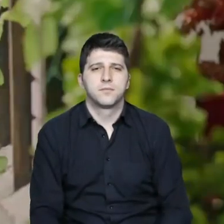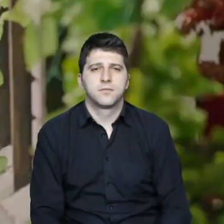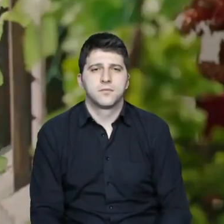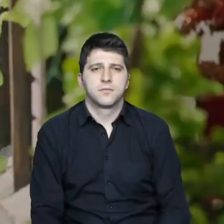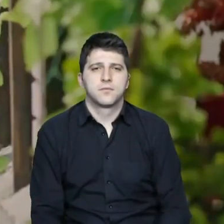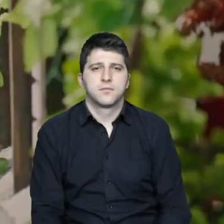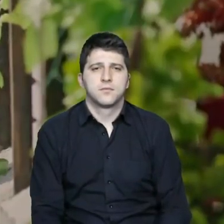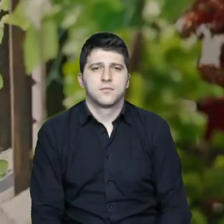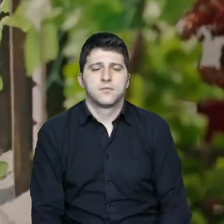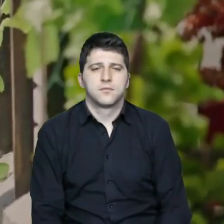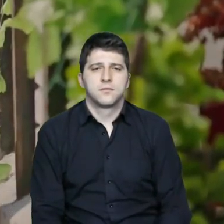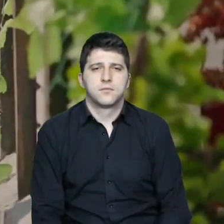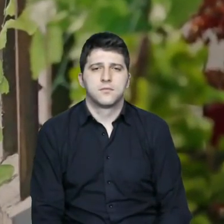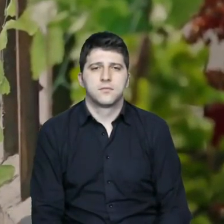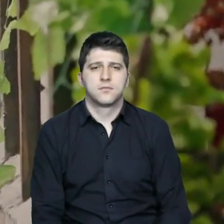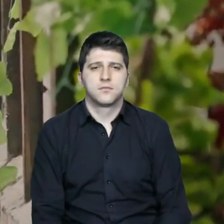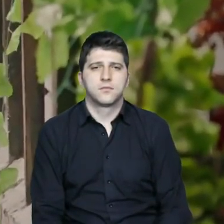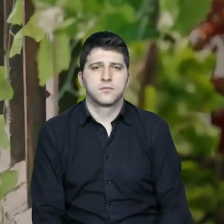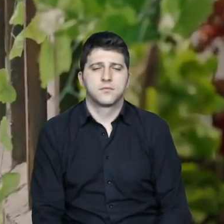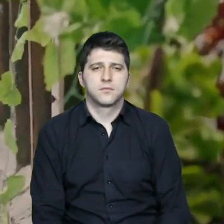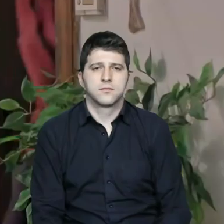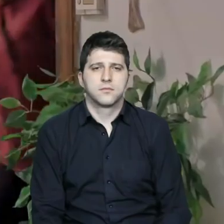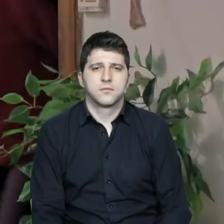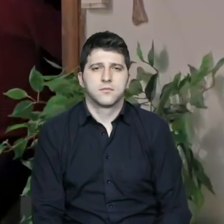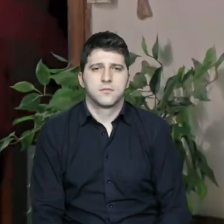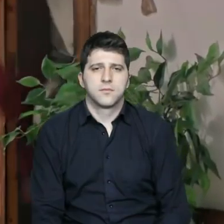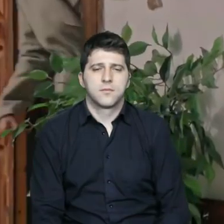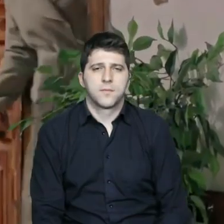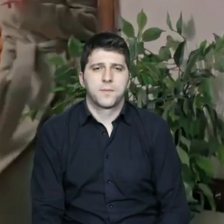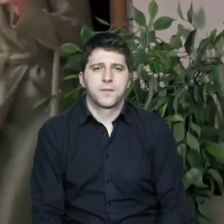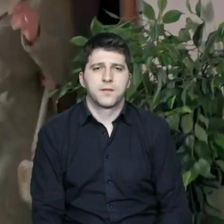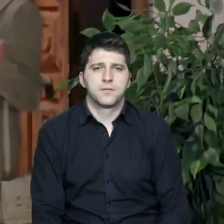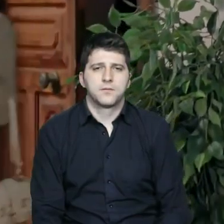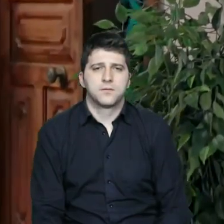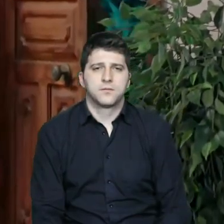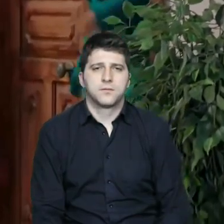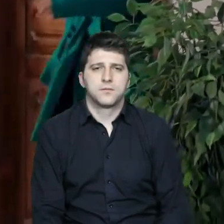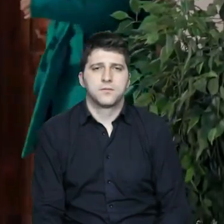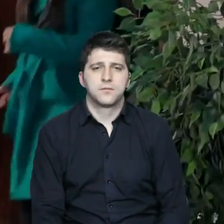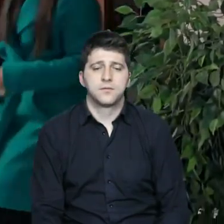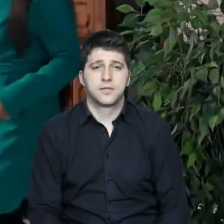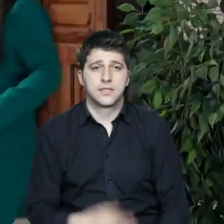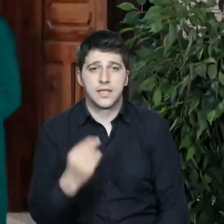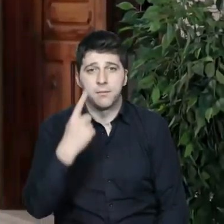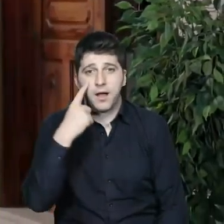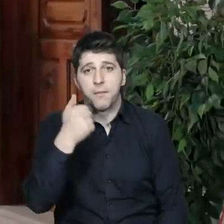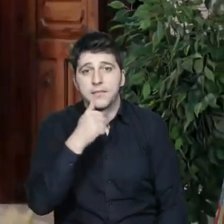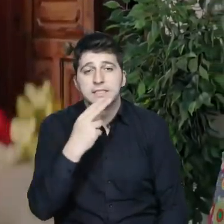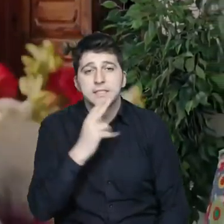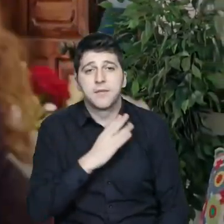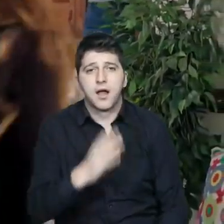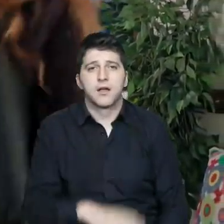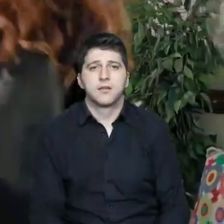gülümsüyor. Alev beyaz ve kırmızı güllerden oluşan bir buketle geliyor. İyi bakın babanıza, kızıma. Tamam